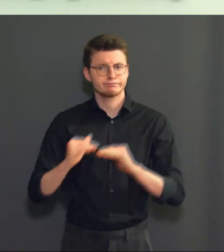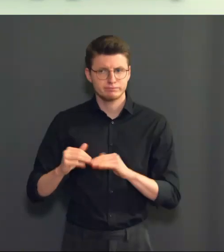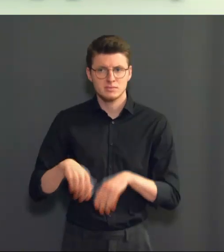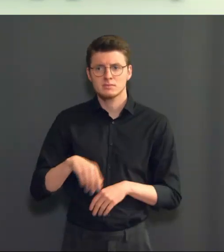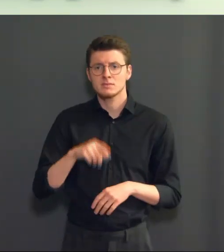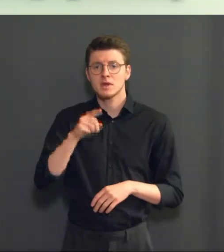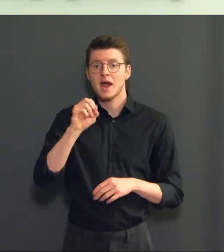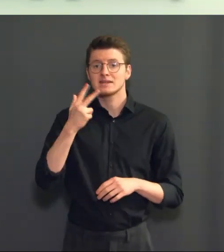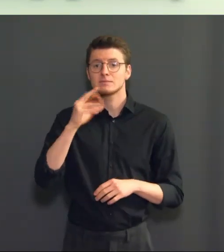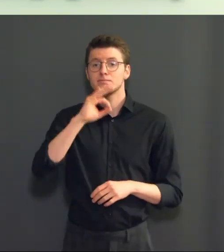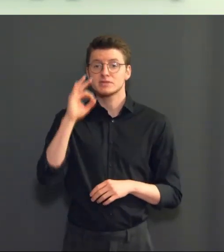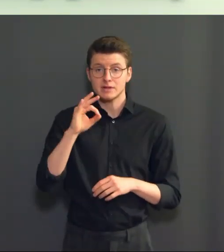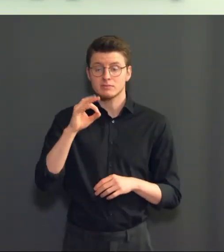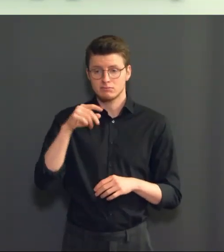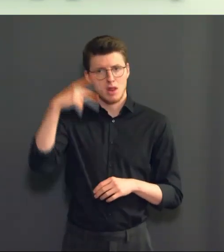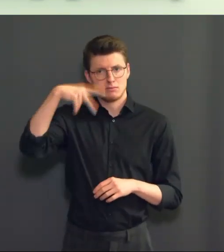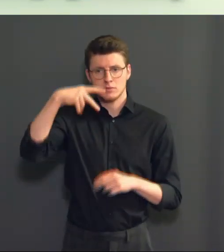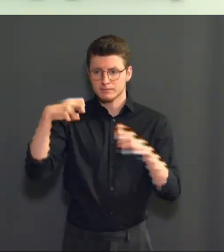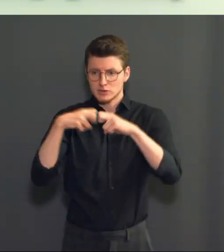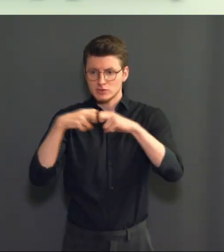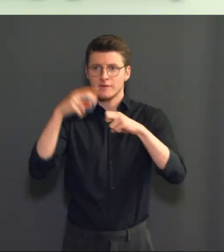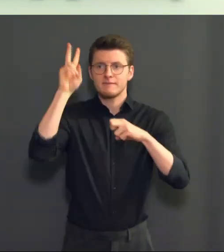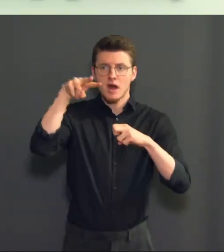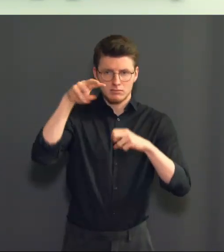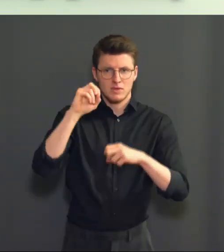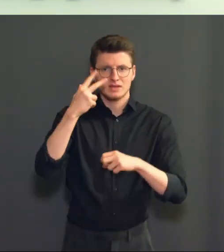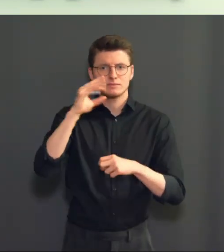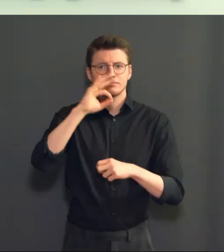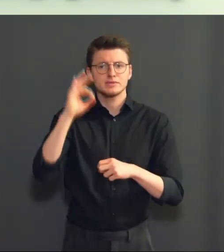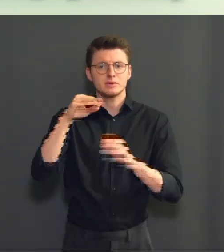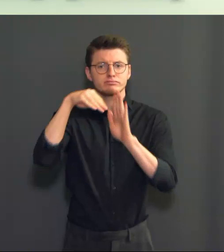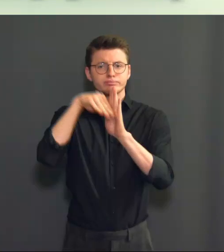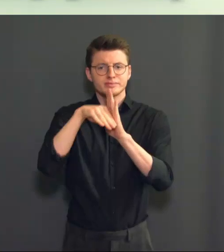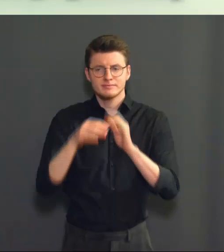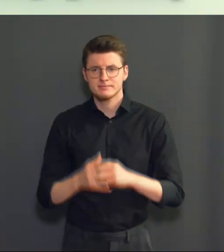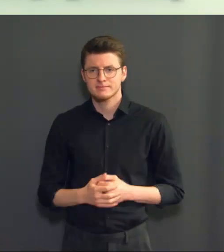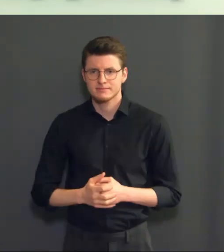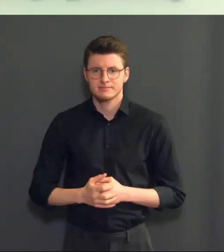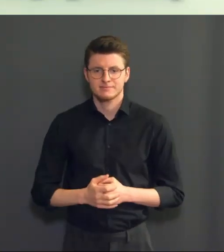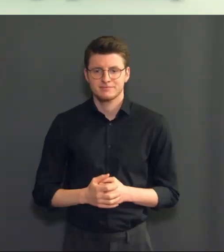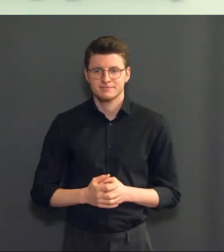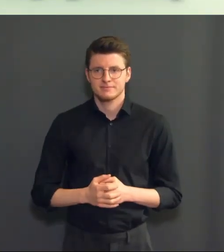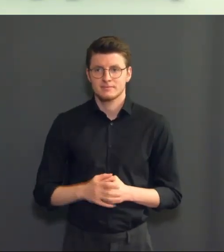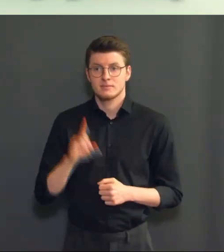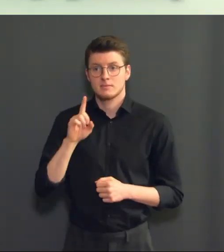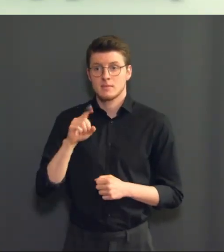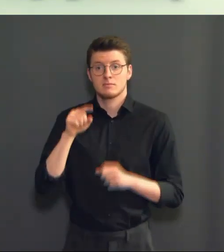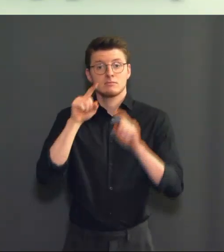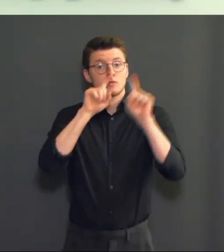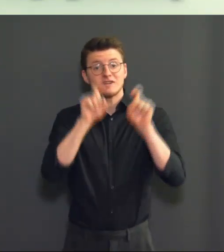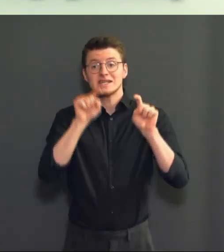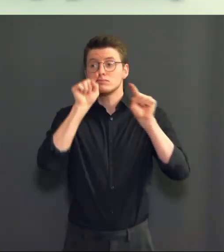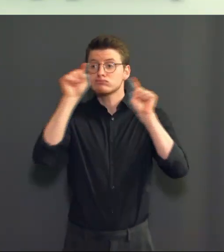18% in Vlaanderen en het Brussels gewest. Over de provincies heen zien we dalingen